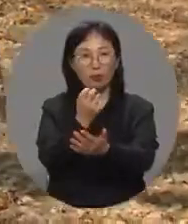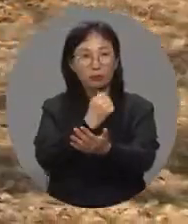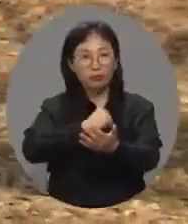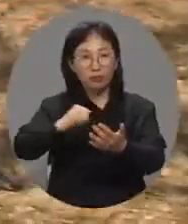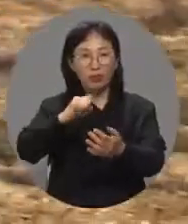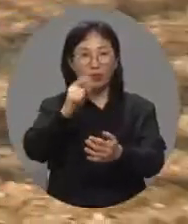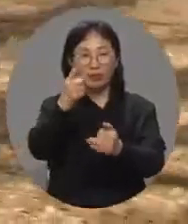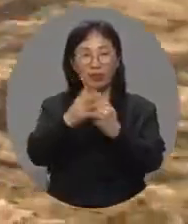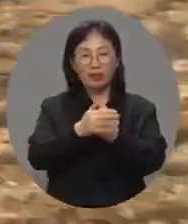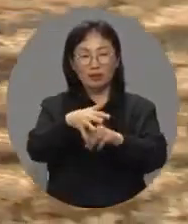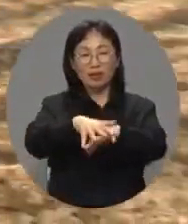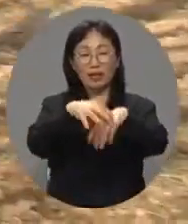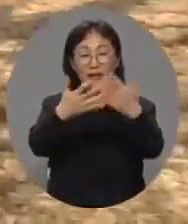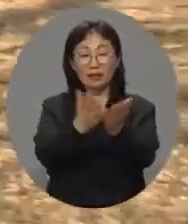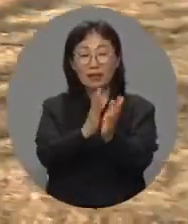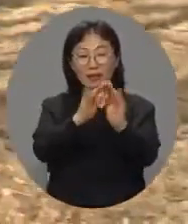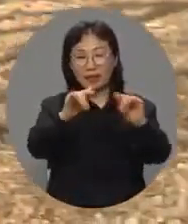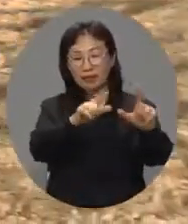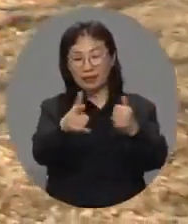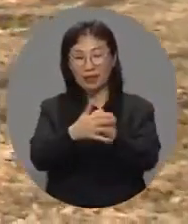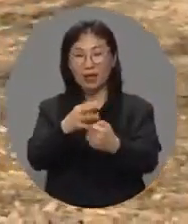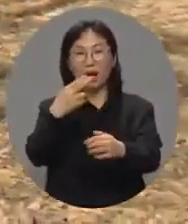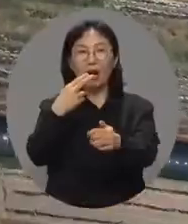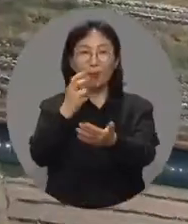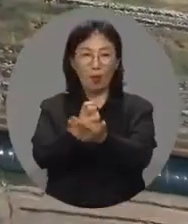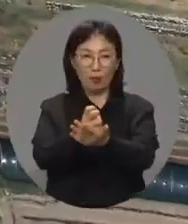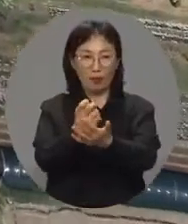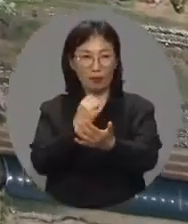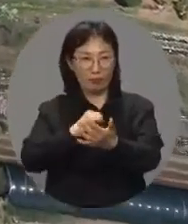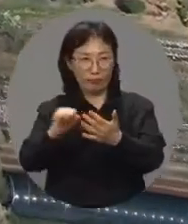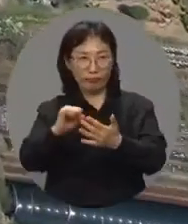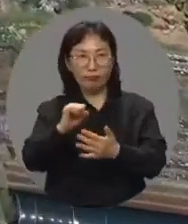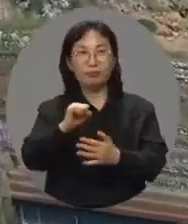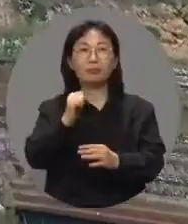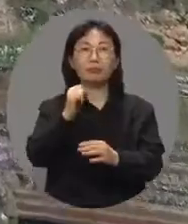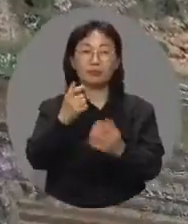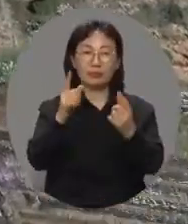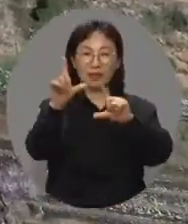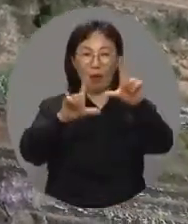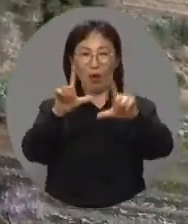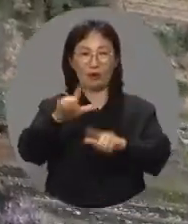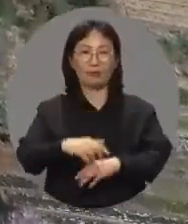단체장들이 앞장서서 법을 비웃고 있는 실정입니다. MBC 뉴스 한범수입니다.